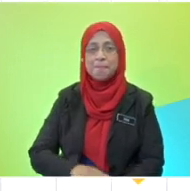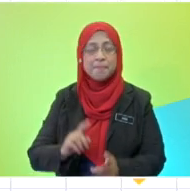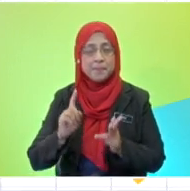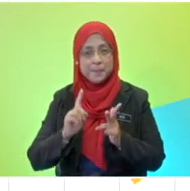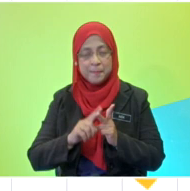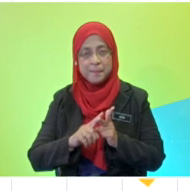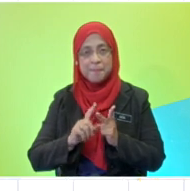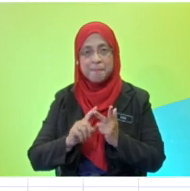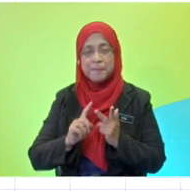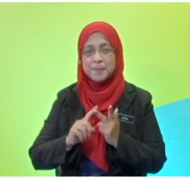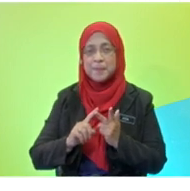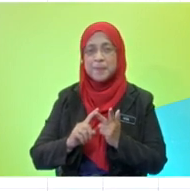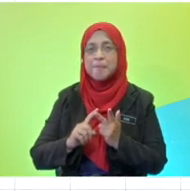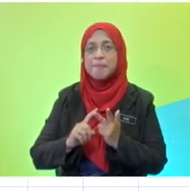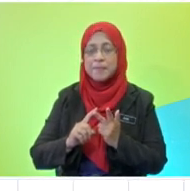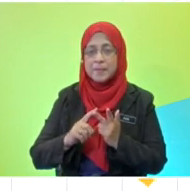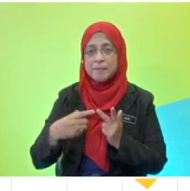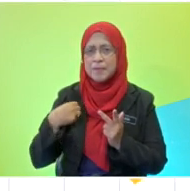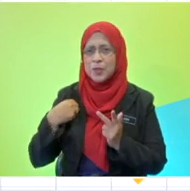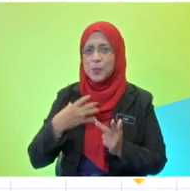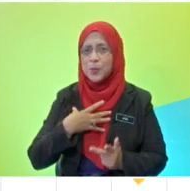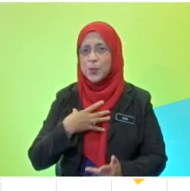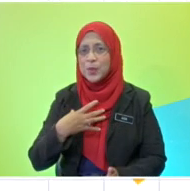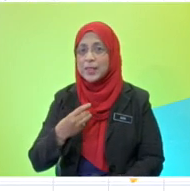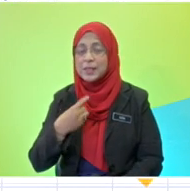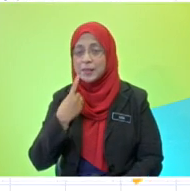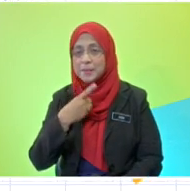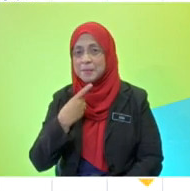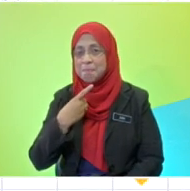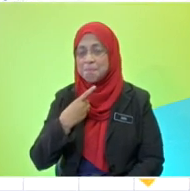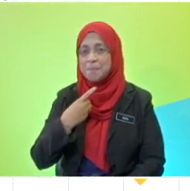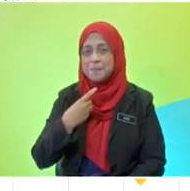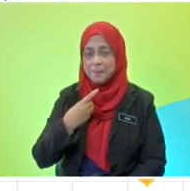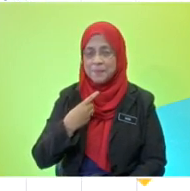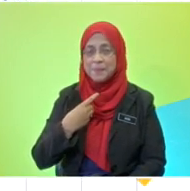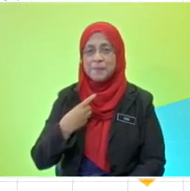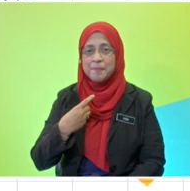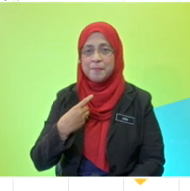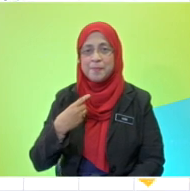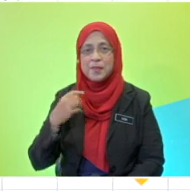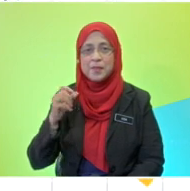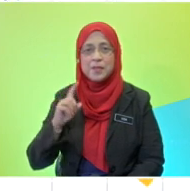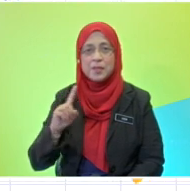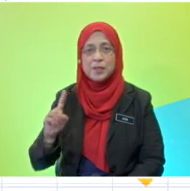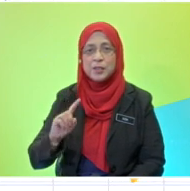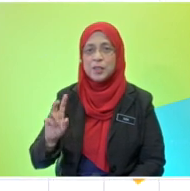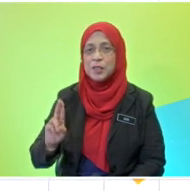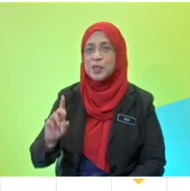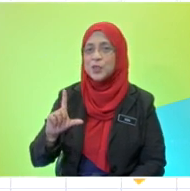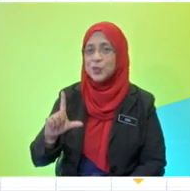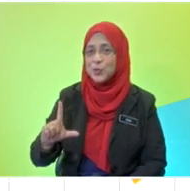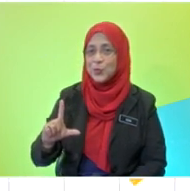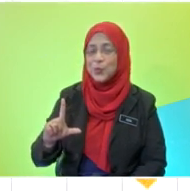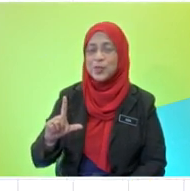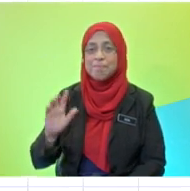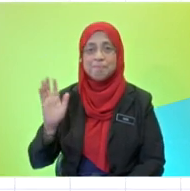kita ada juga yang berbaju putih ah semak juga ya yaitu namanya zulhelmi Ah ya